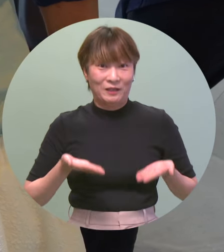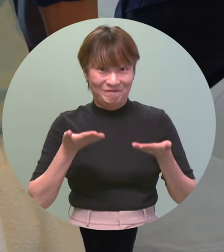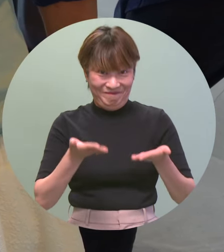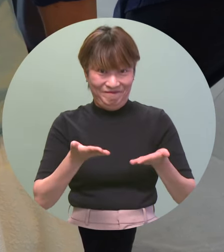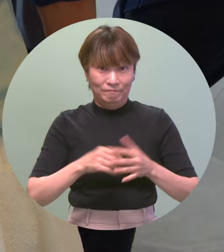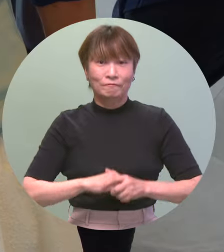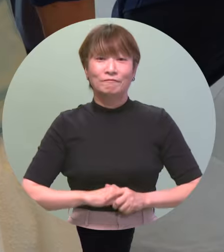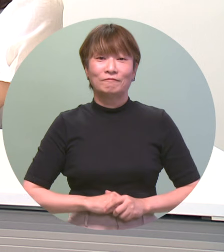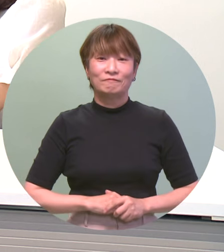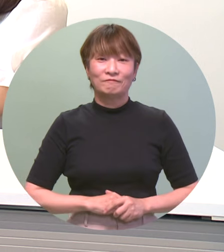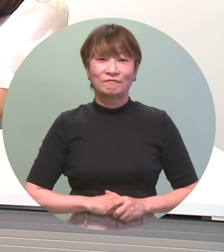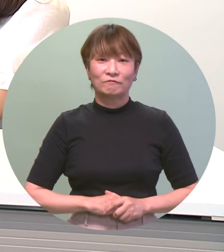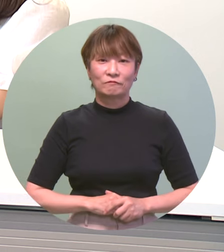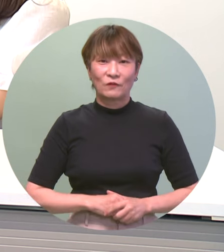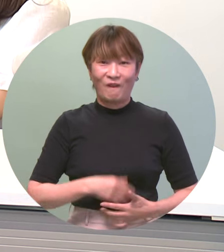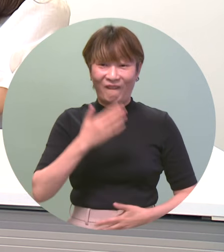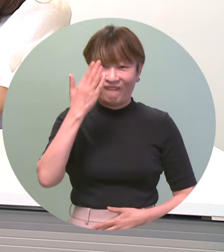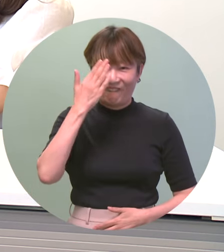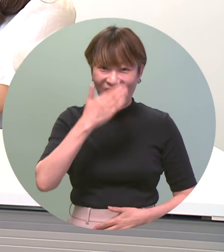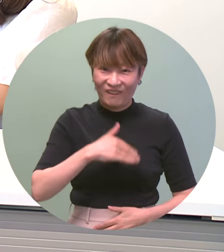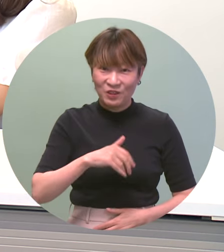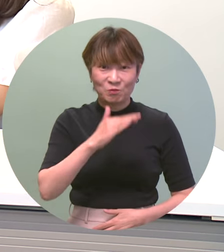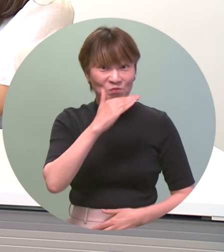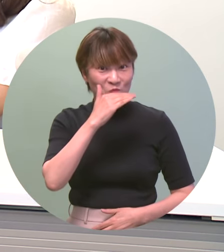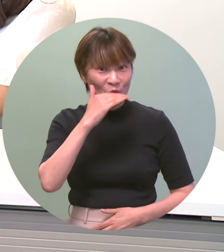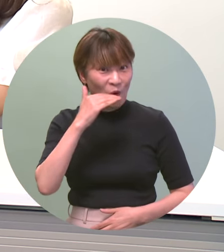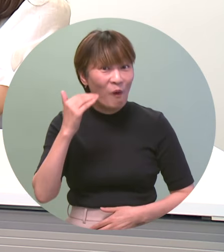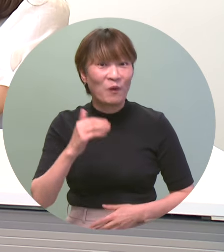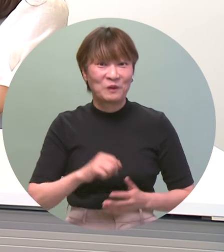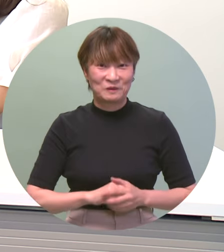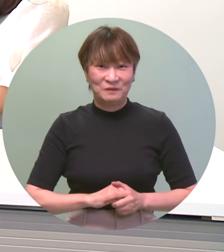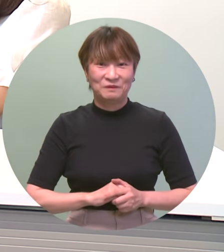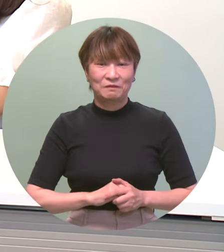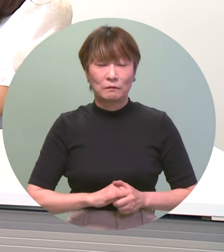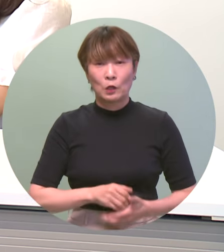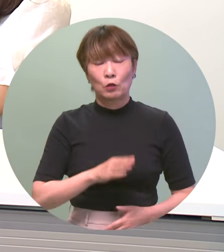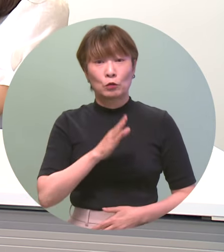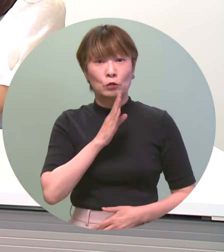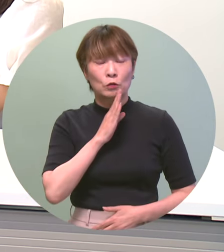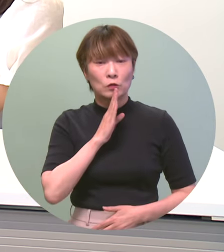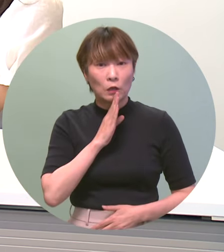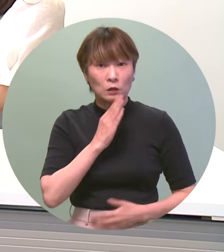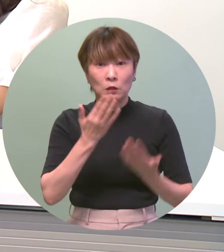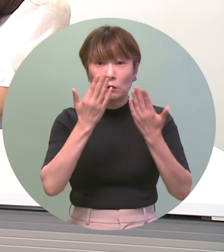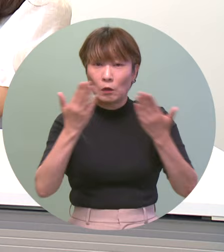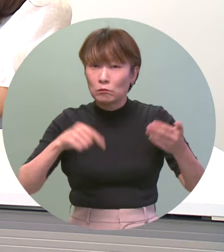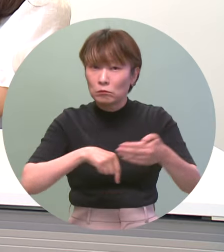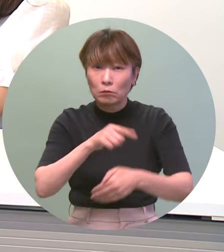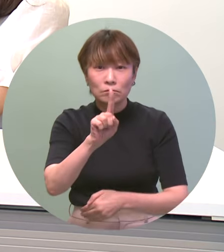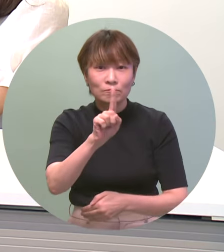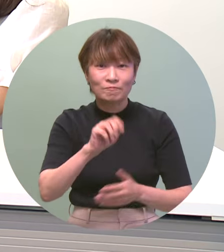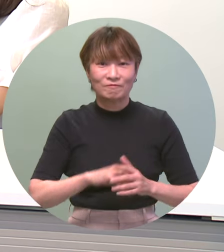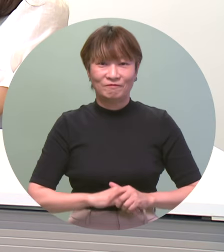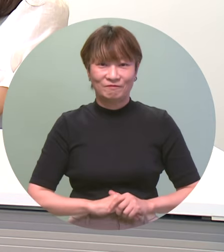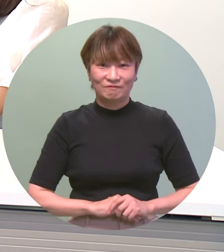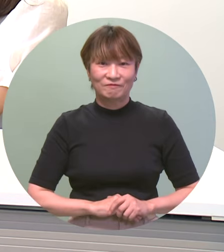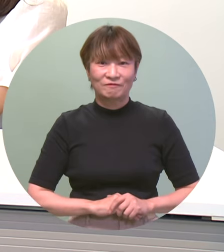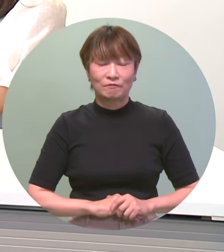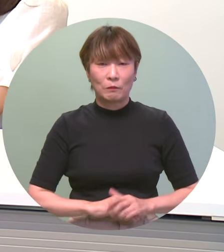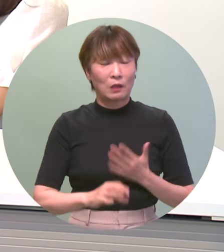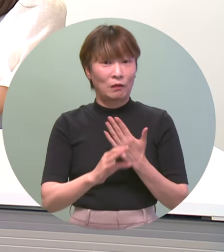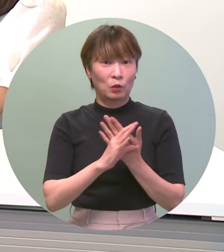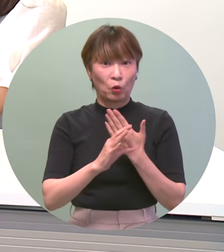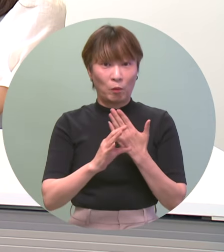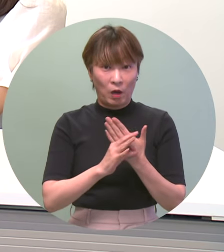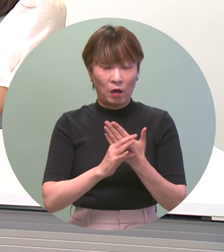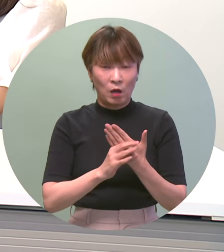。 それは素晴らしいイベントですね。実際にはどんな展示があるんですか？ はい、例え